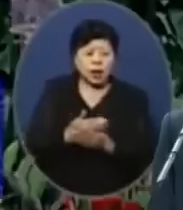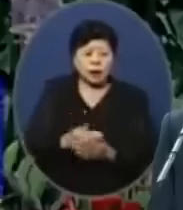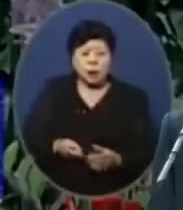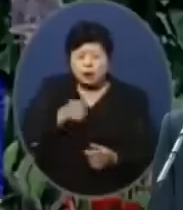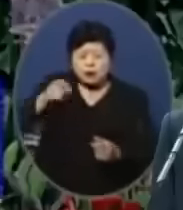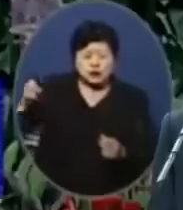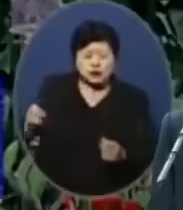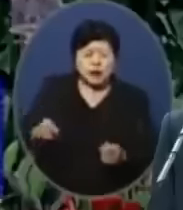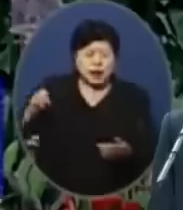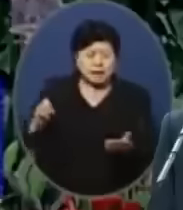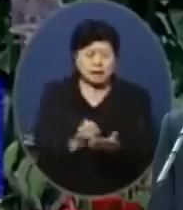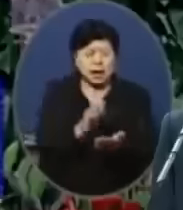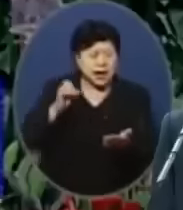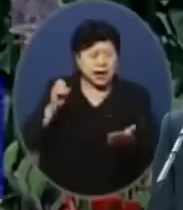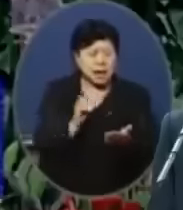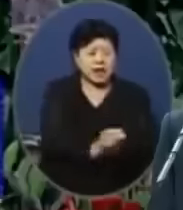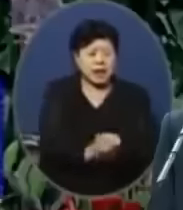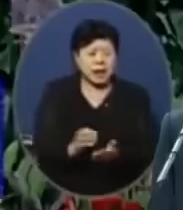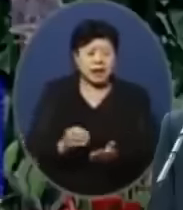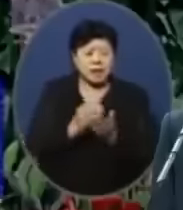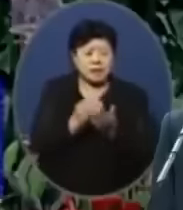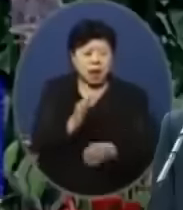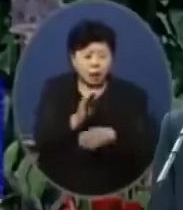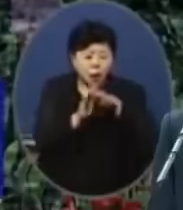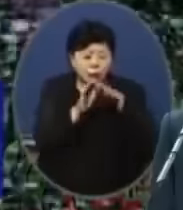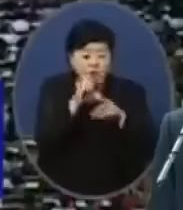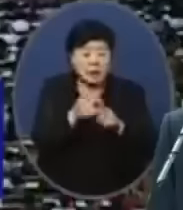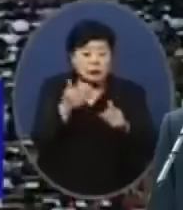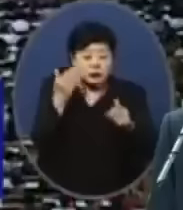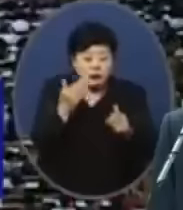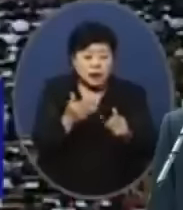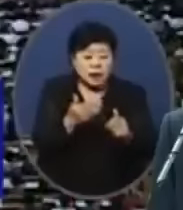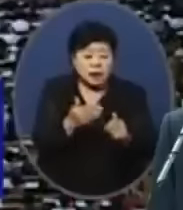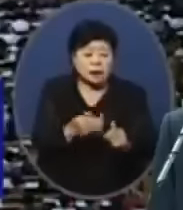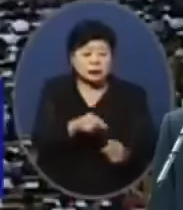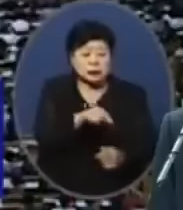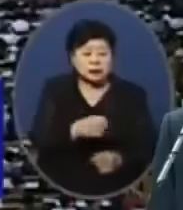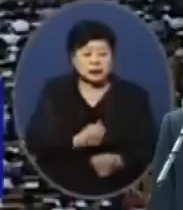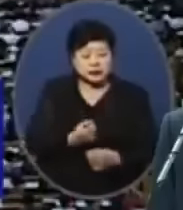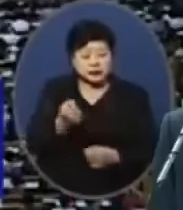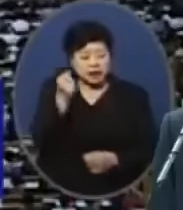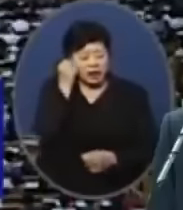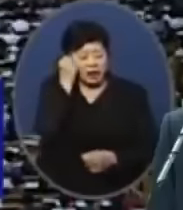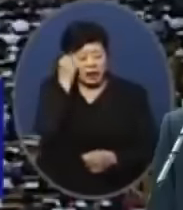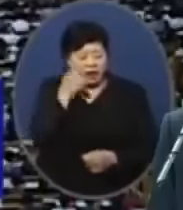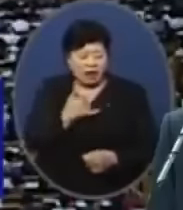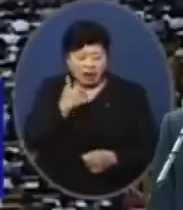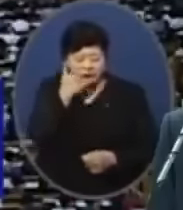배에 부딪혀 들어와 배에 가득하게 되었더라. 예수께서는 고물에서 베개를